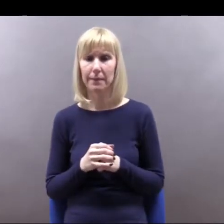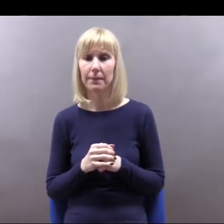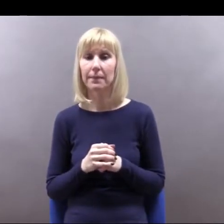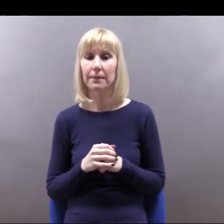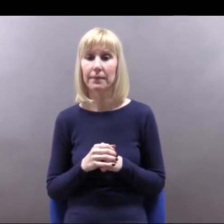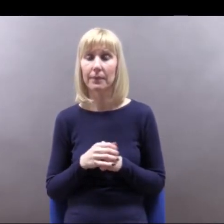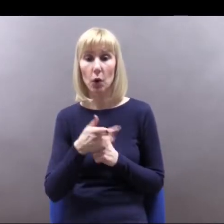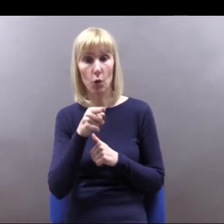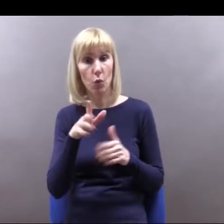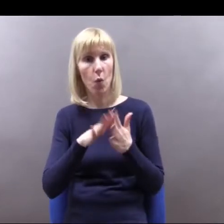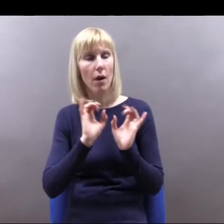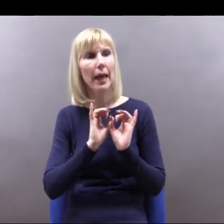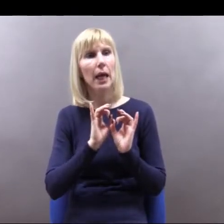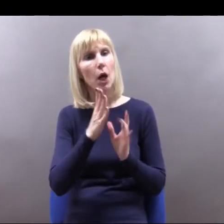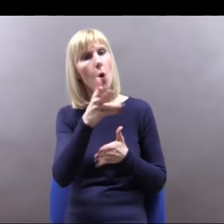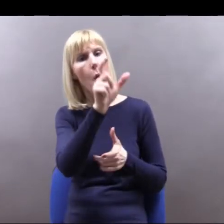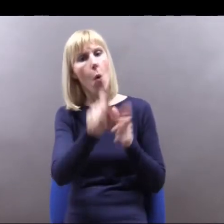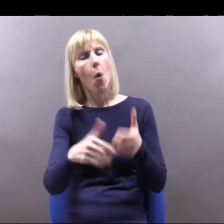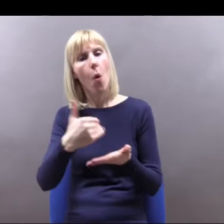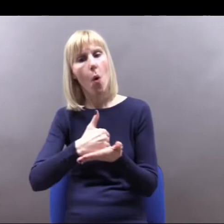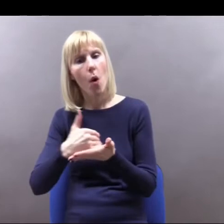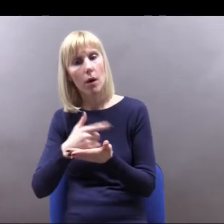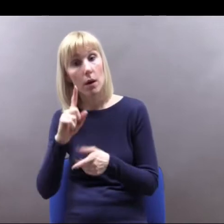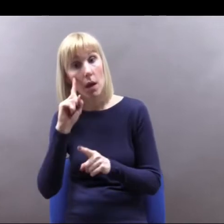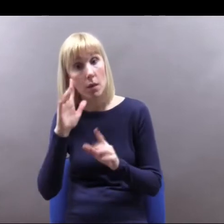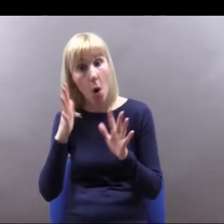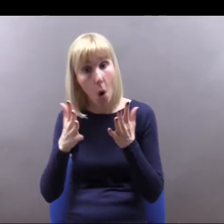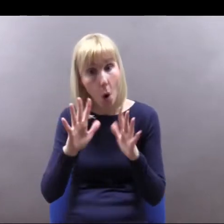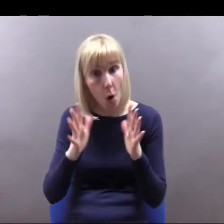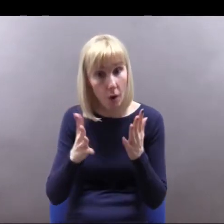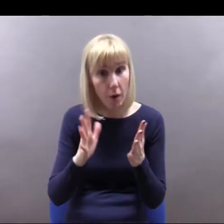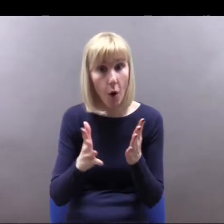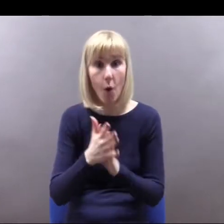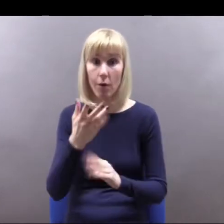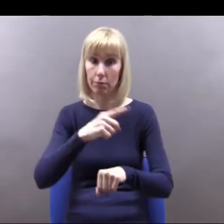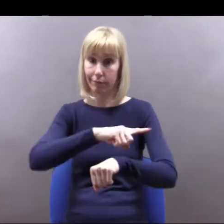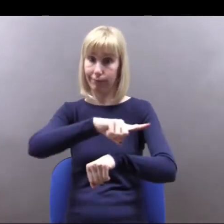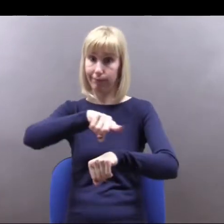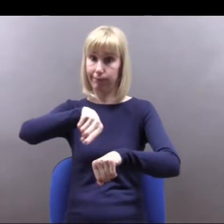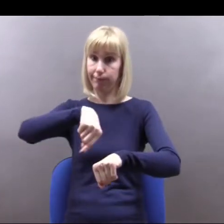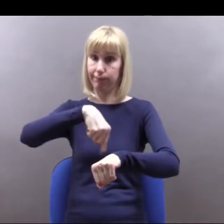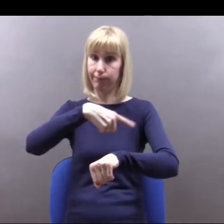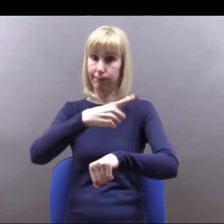jest zorganizowane. My czekamy nadal, czas biegnie, widać ile minęło czasu.